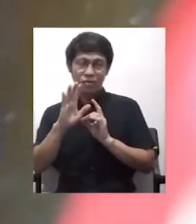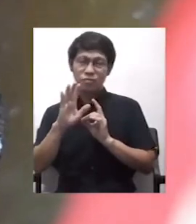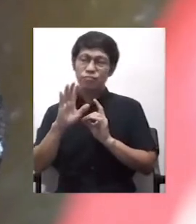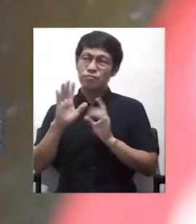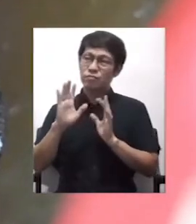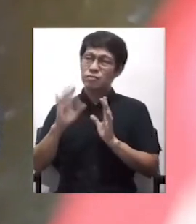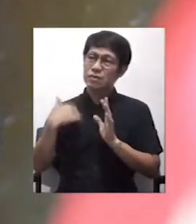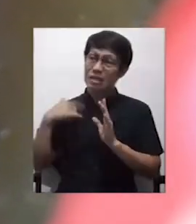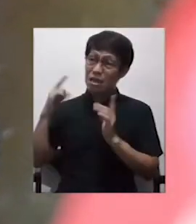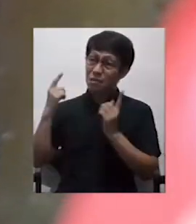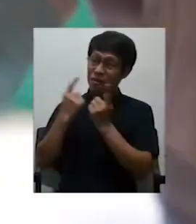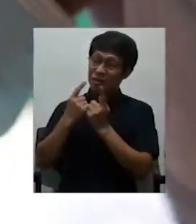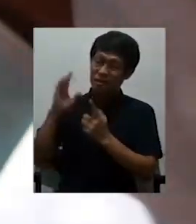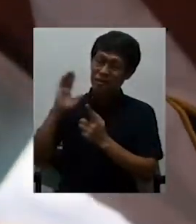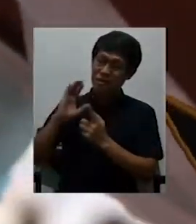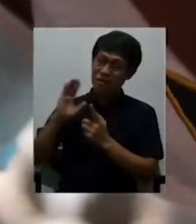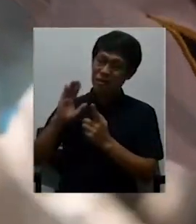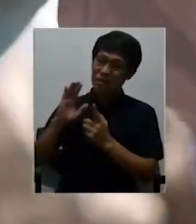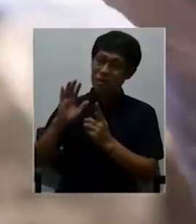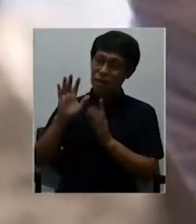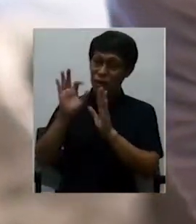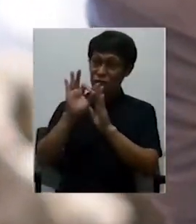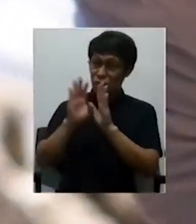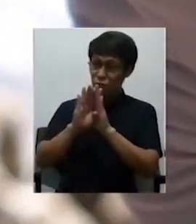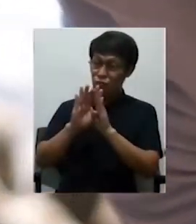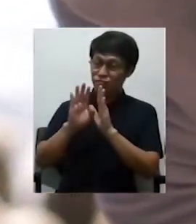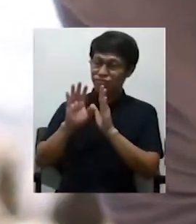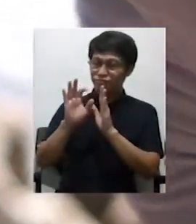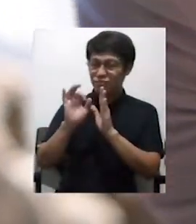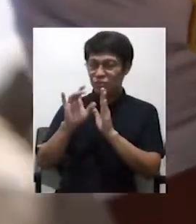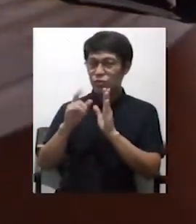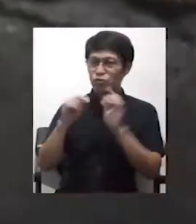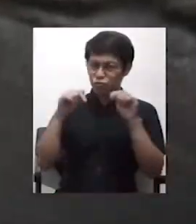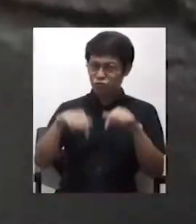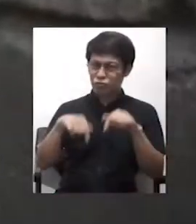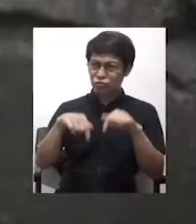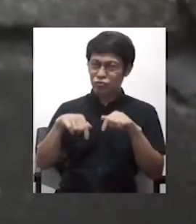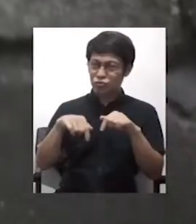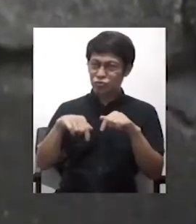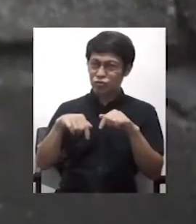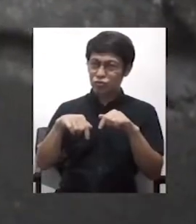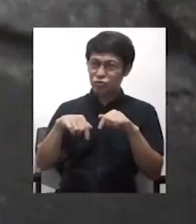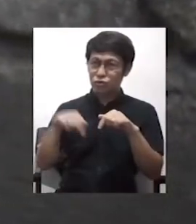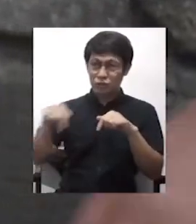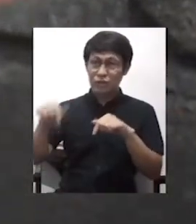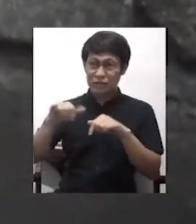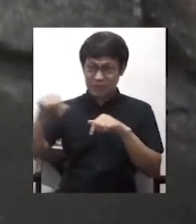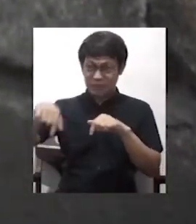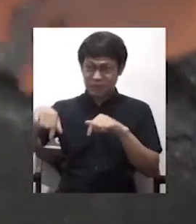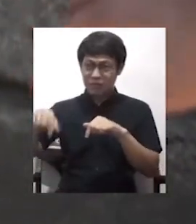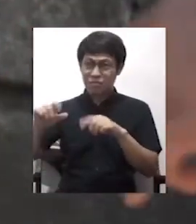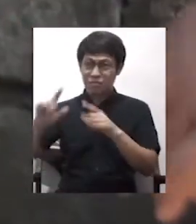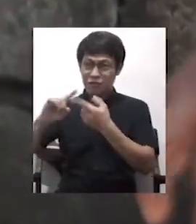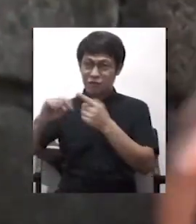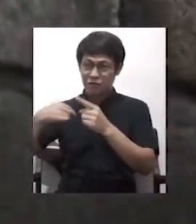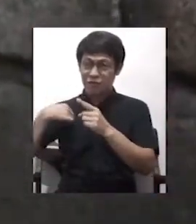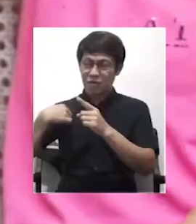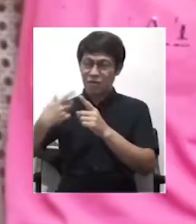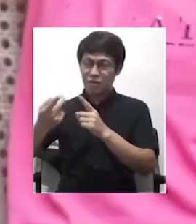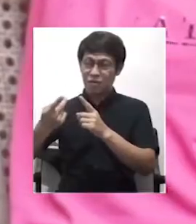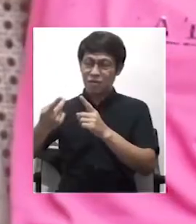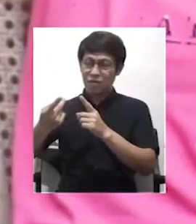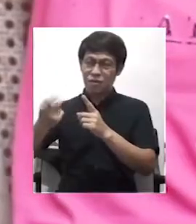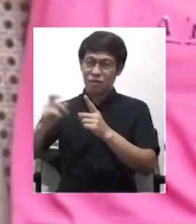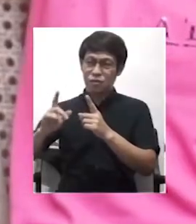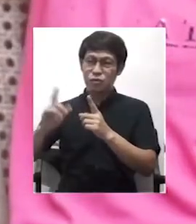ako. Hindi siya magtataga sa akin na alagaan ako kasi ganito yung sitwasyon. Kaya, mga, napakalaki ng tulong niya po sa